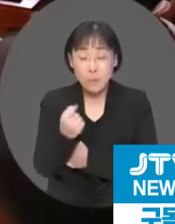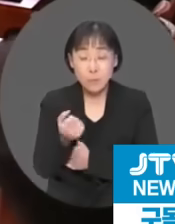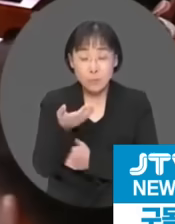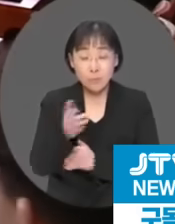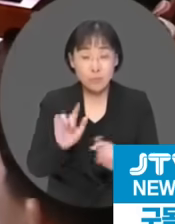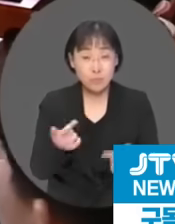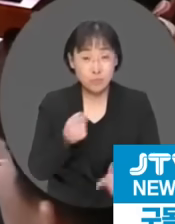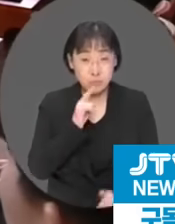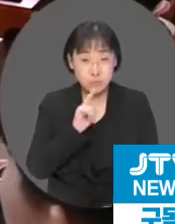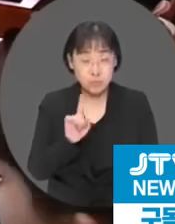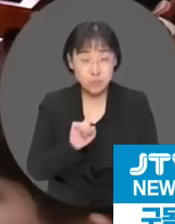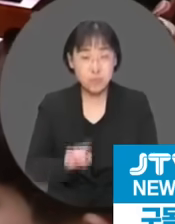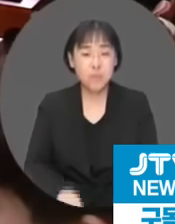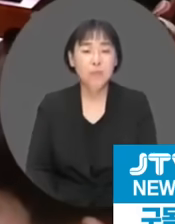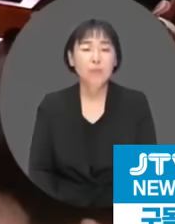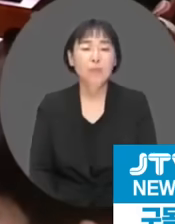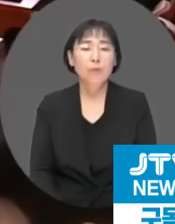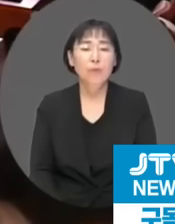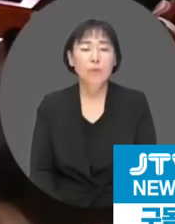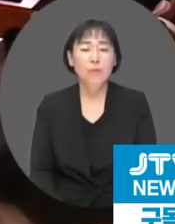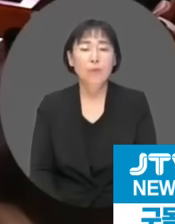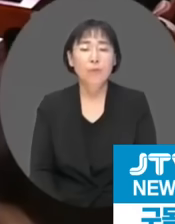줘요 강경네